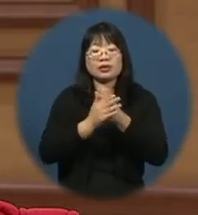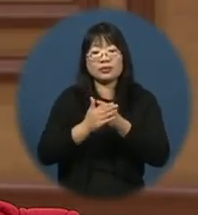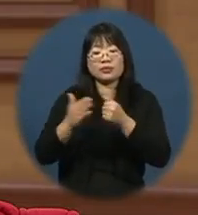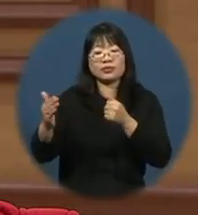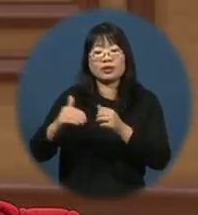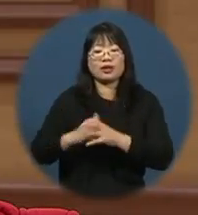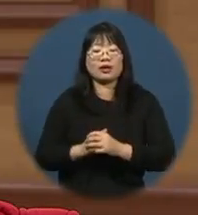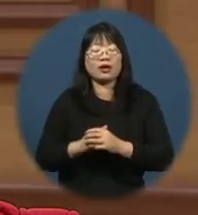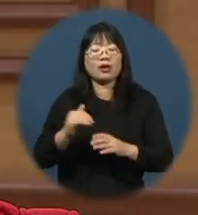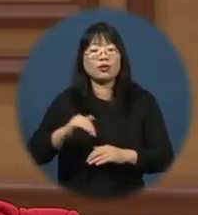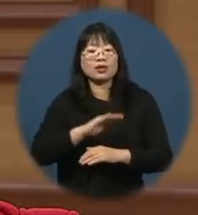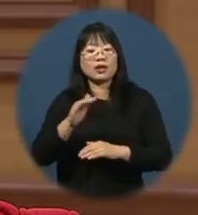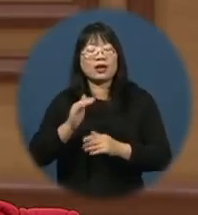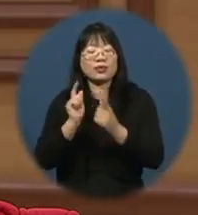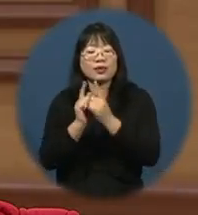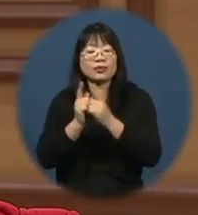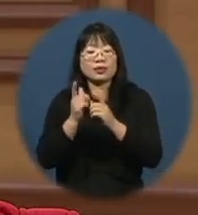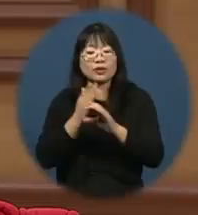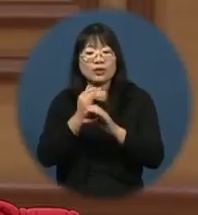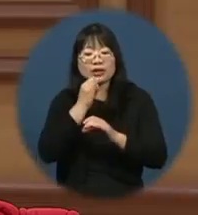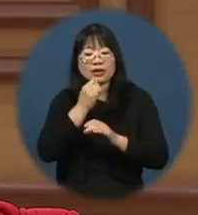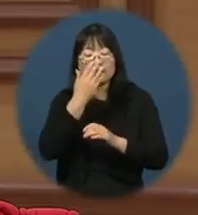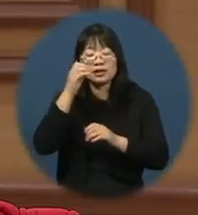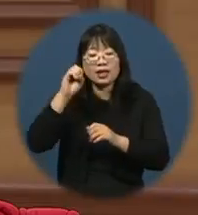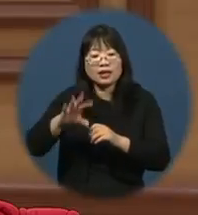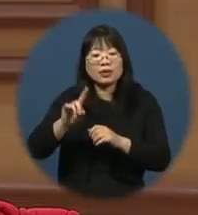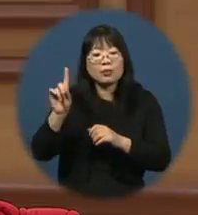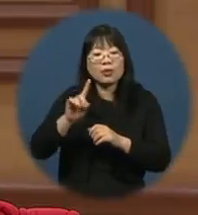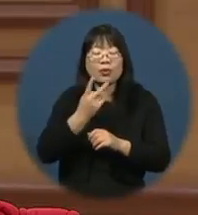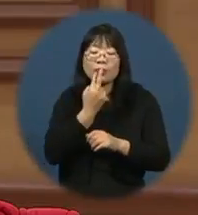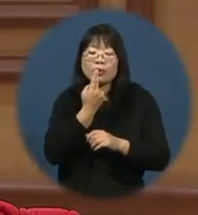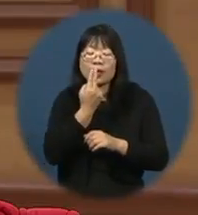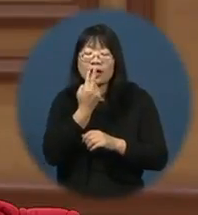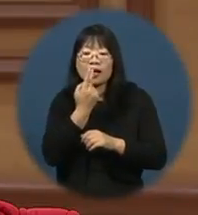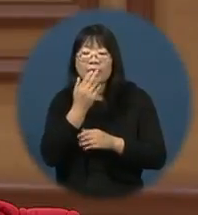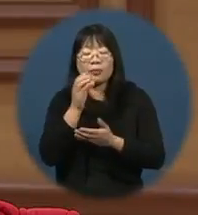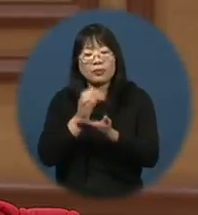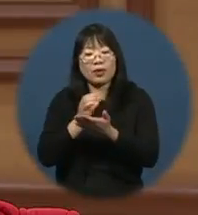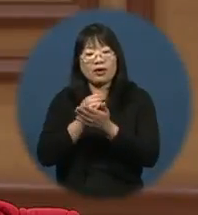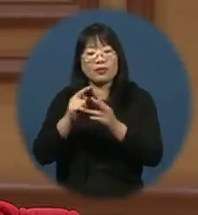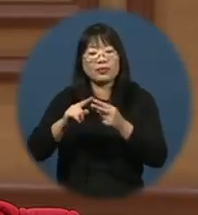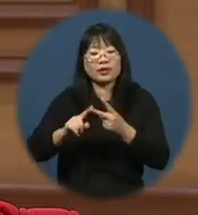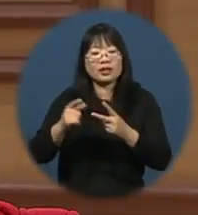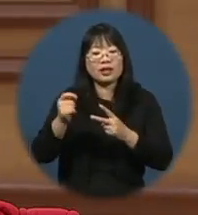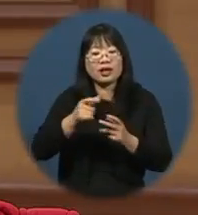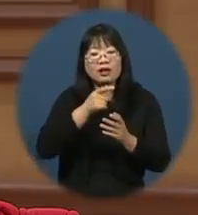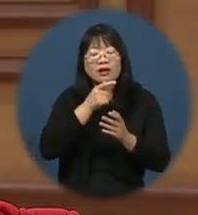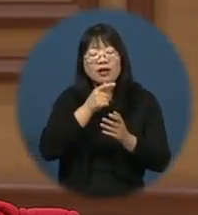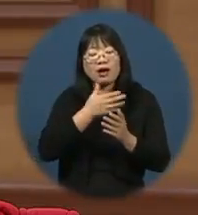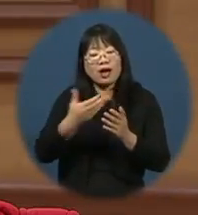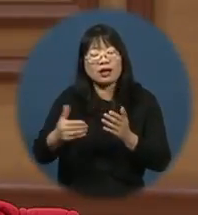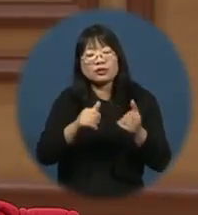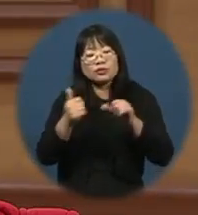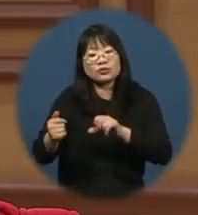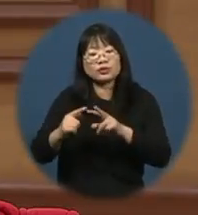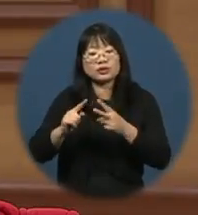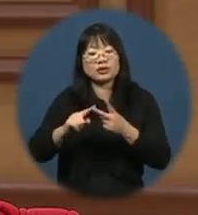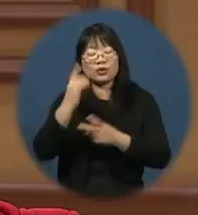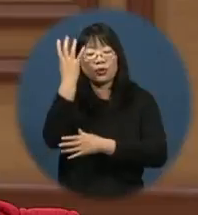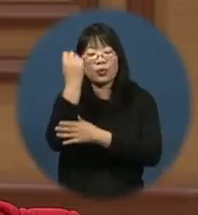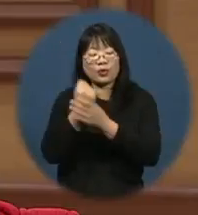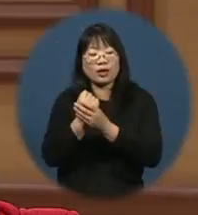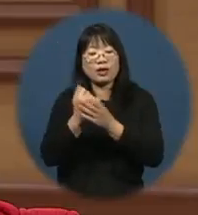때문에 우리가 겪고 있는 뭐 쓰레기 대란이라든지 플라스틱이라든지 또는 강이 죽는다든지 뭐